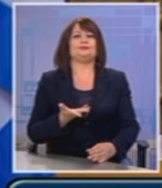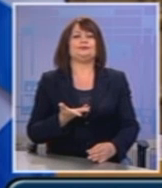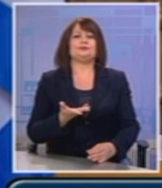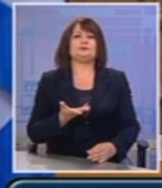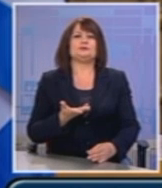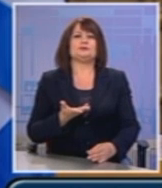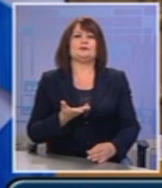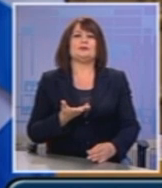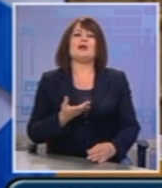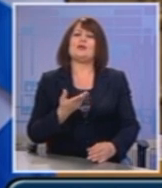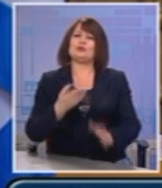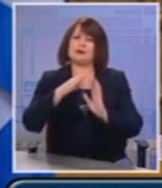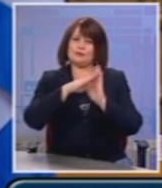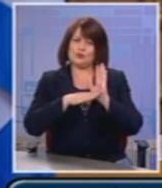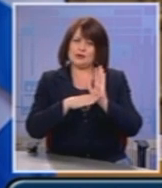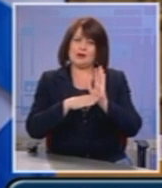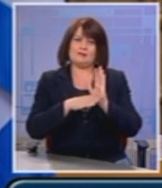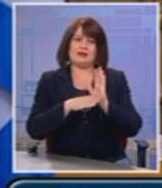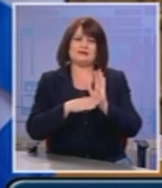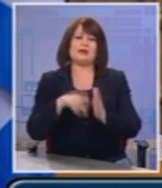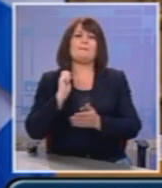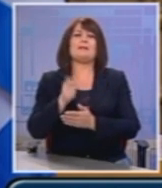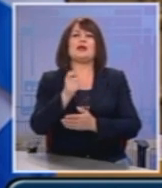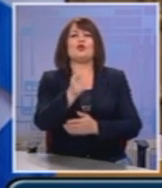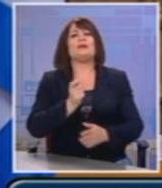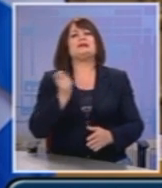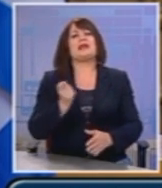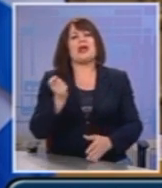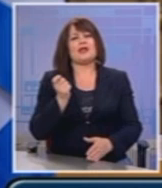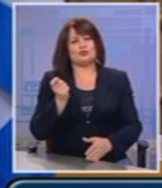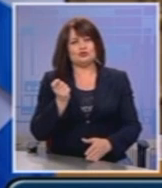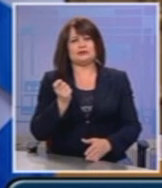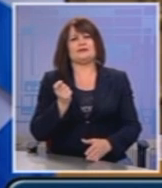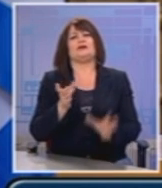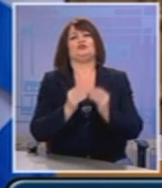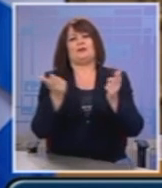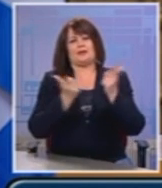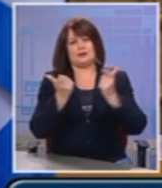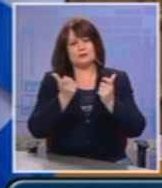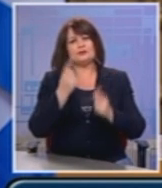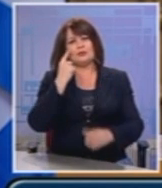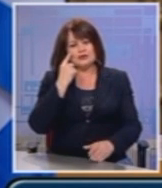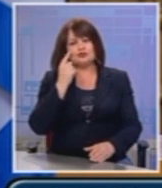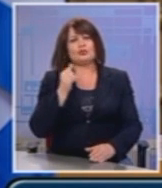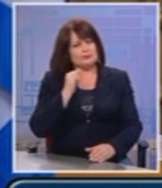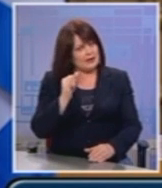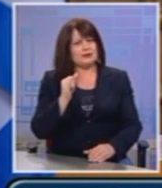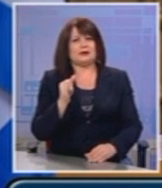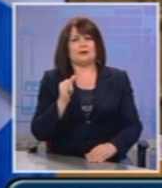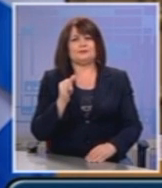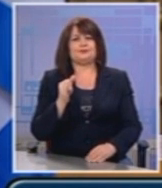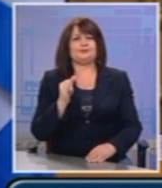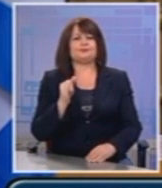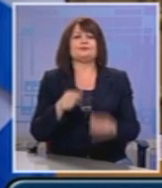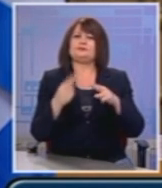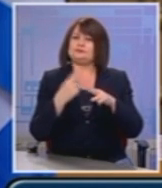τα προγράμματα αποπληρωμής του χρέους και νομίζω ότι είναι πάντοτε ε